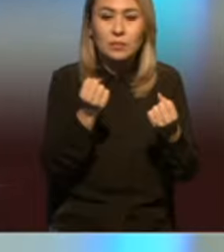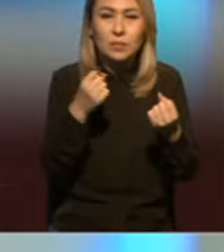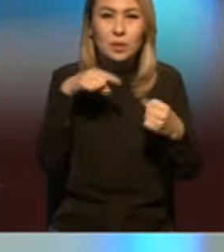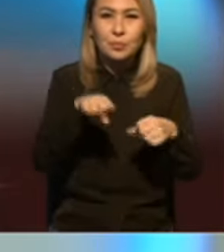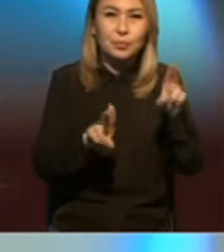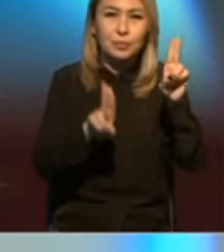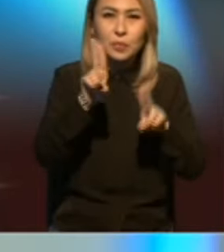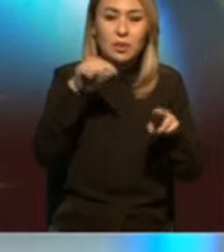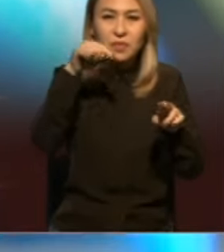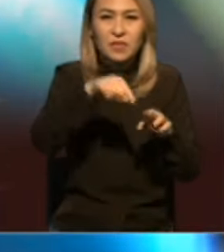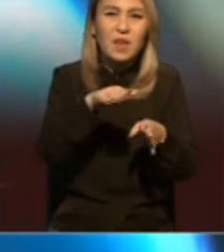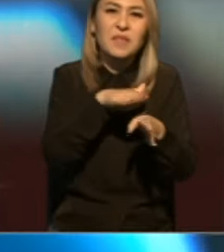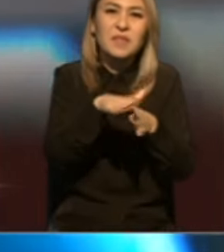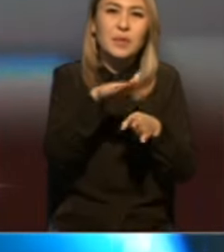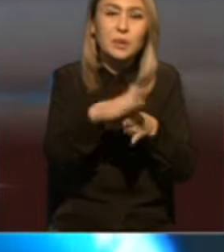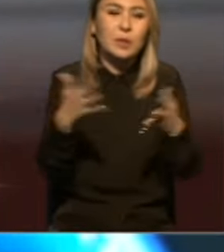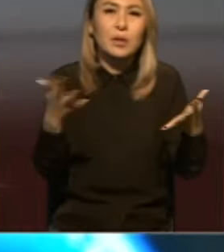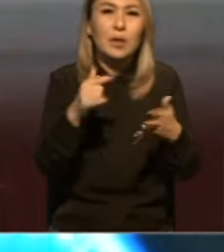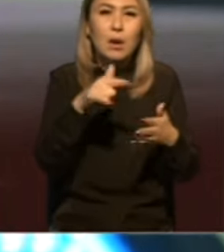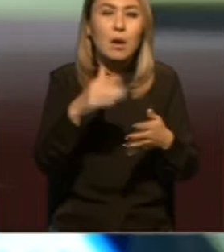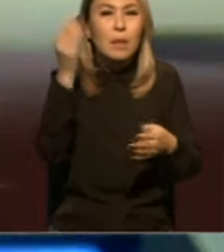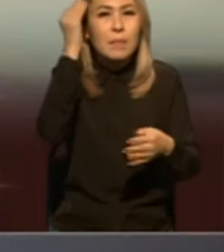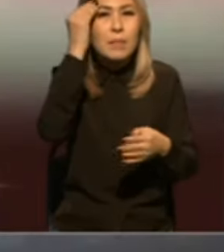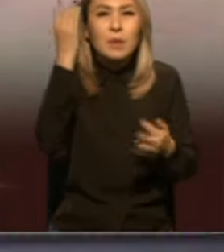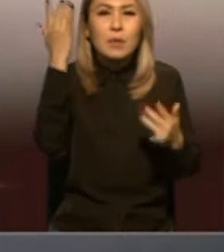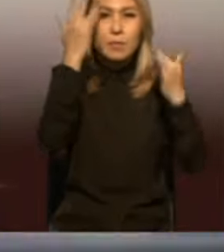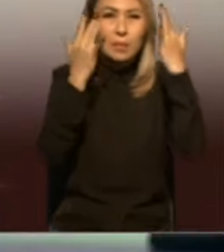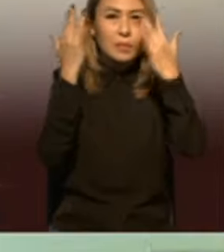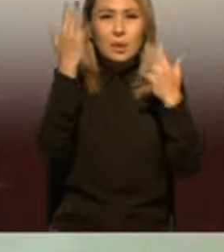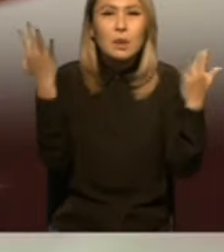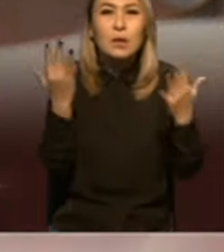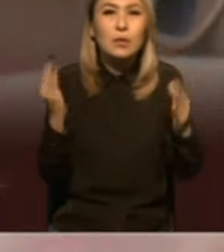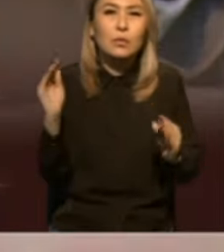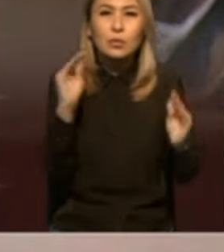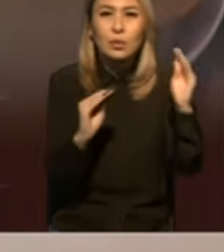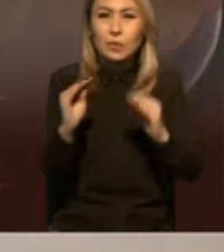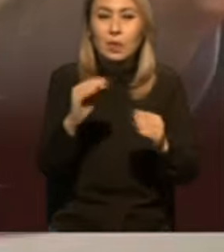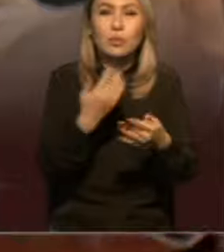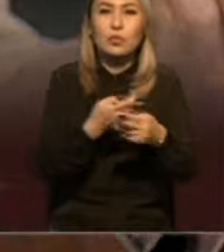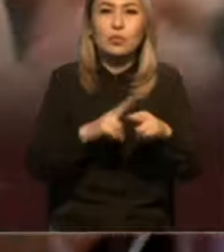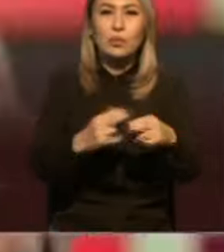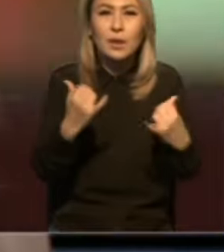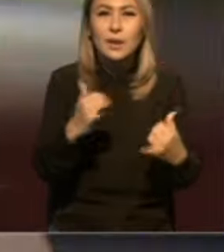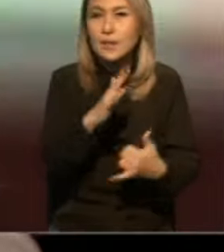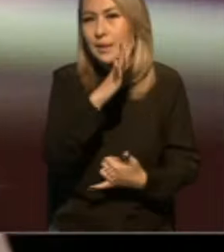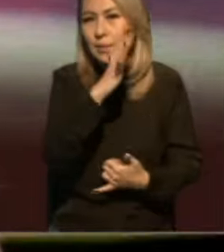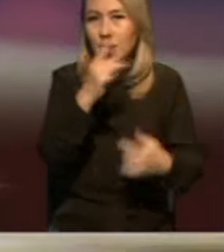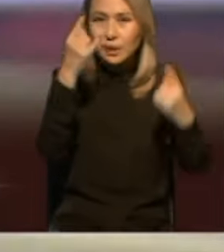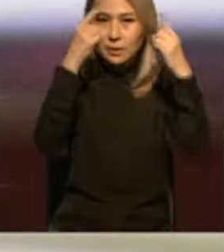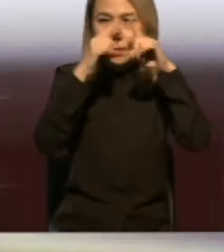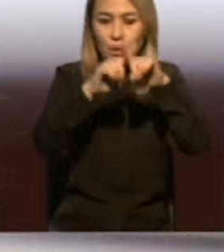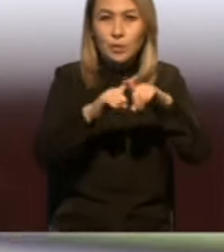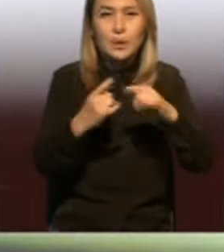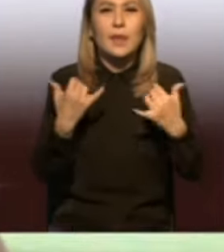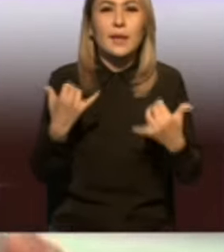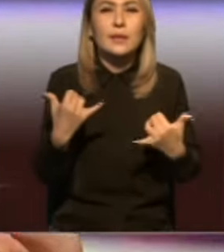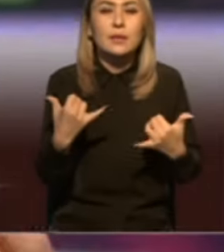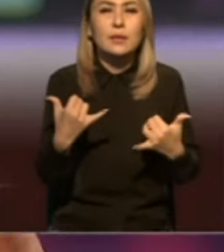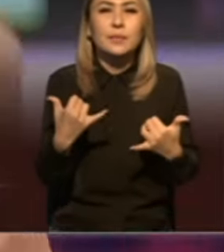ішін толтыруымыз керек. Ал оның ішін қандай мазмұнмен толтырамыз? Қазіргі жаңа заманғы технологияларда, қазіргі